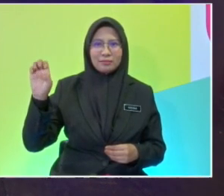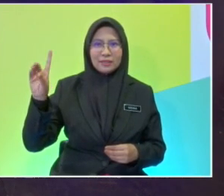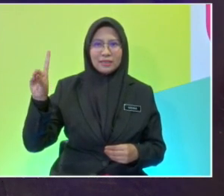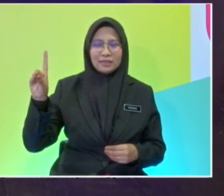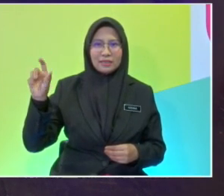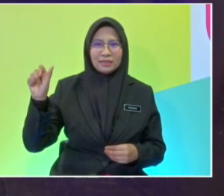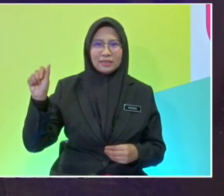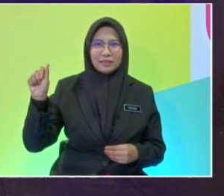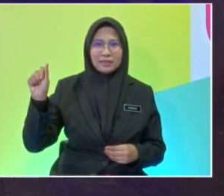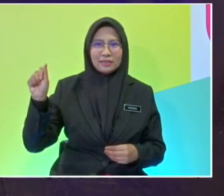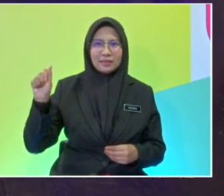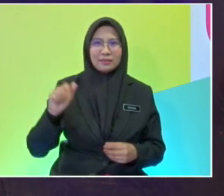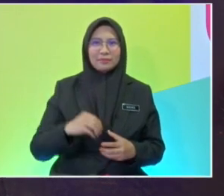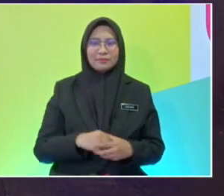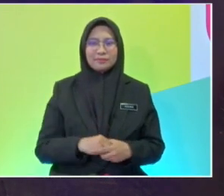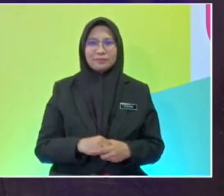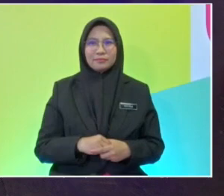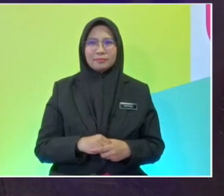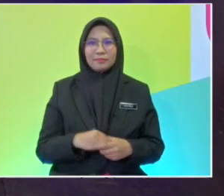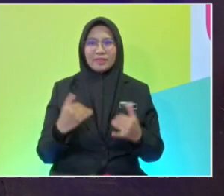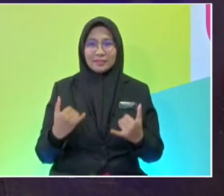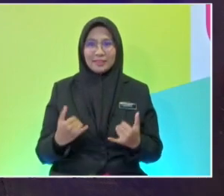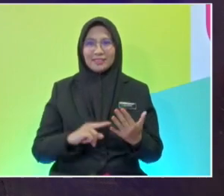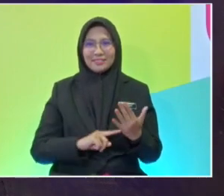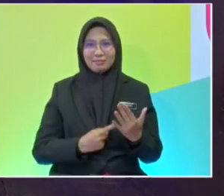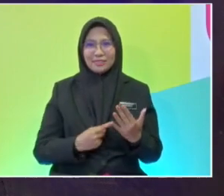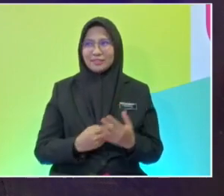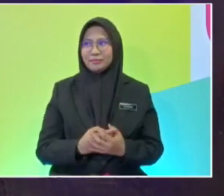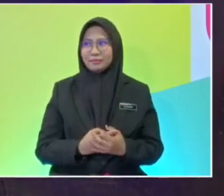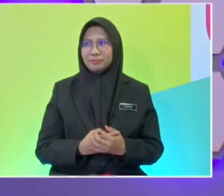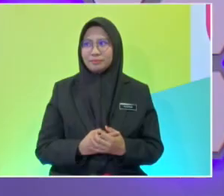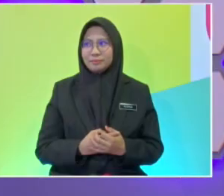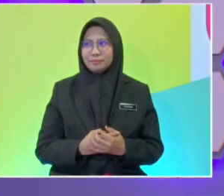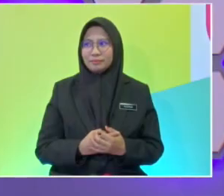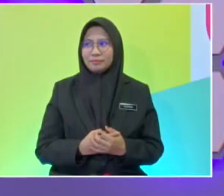kertas itu oke Cup Apakah itu kita kan Oke terima kasih Pak sama-sama